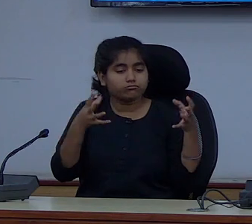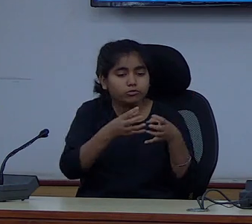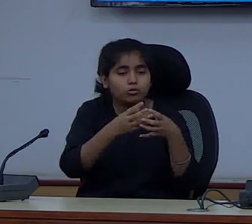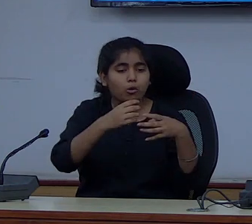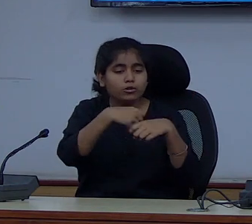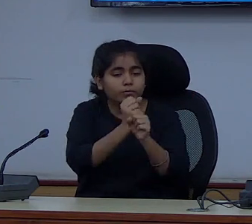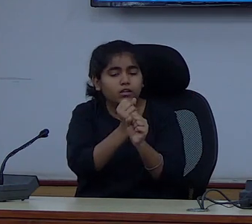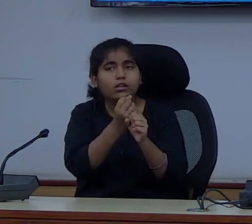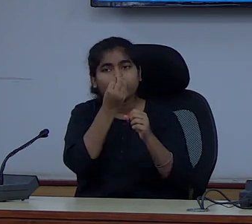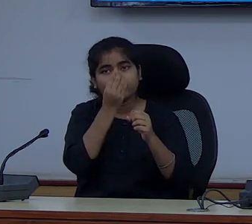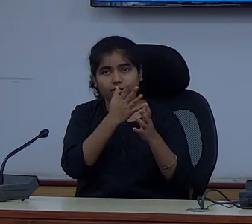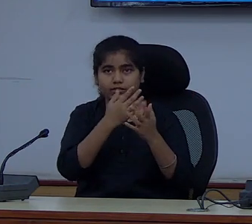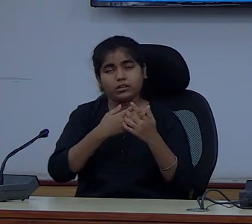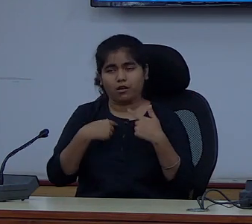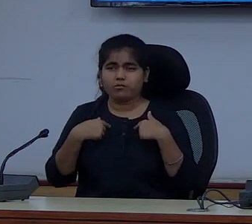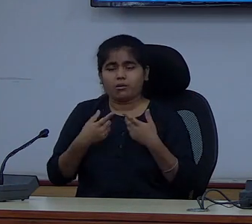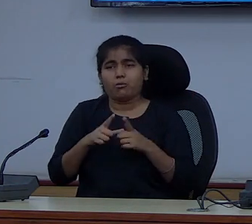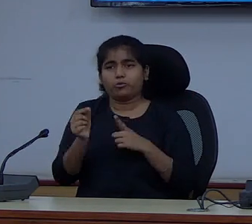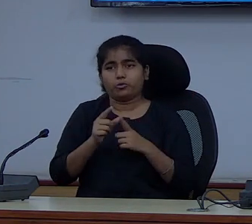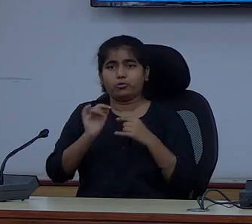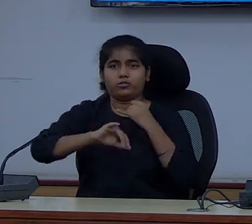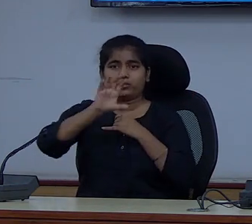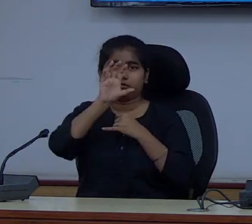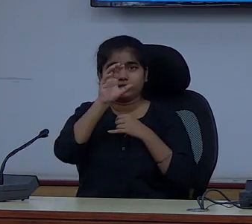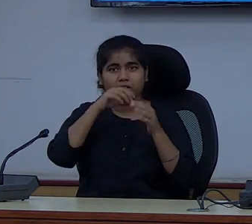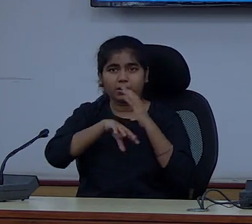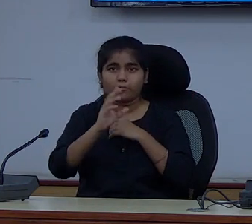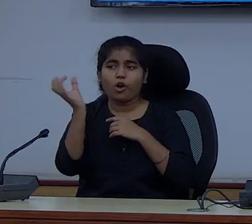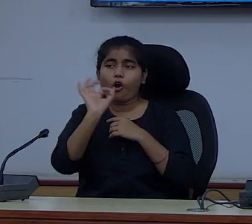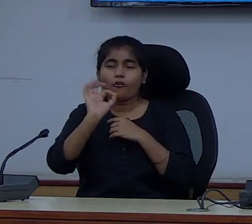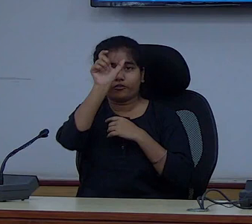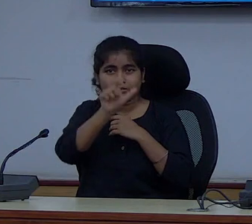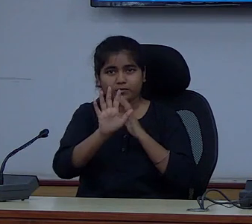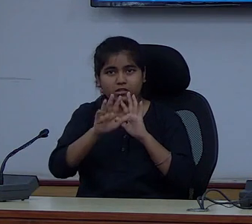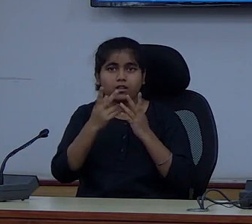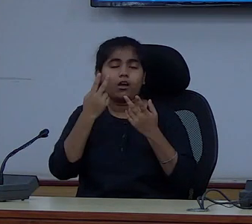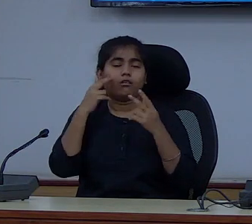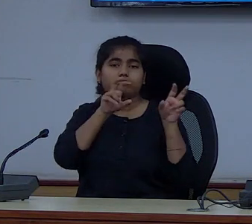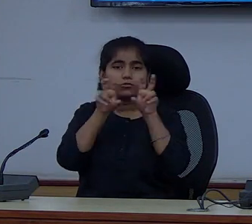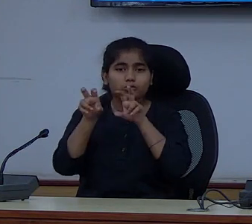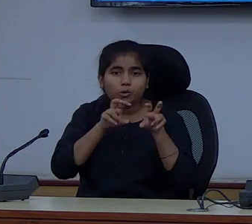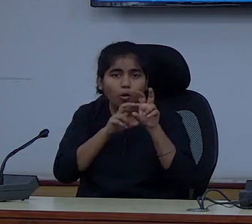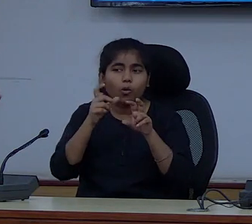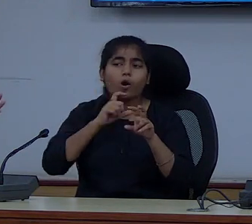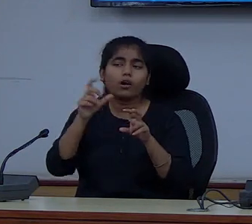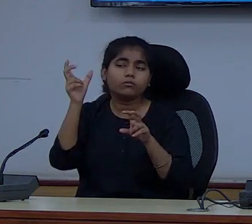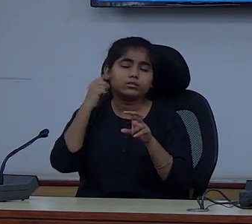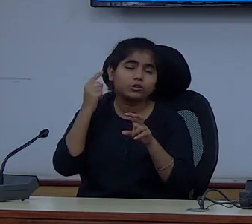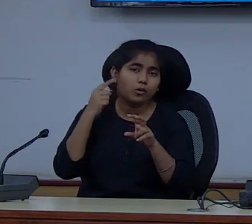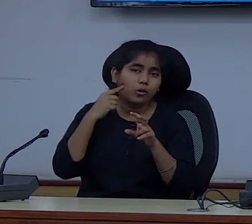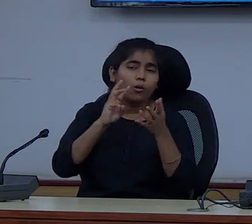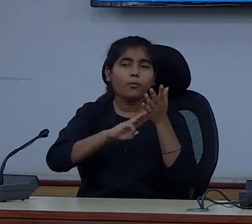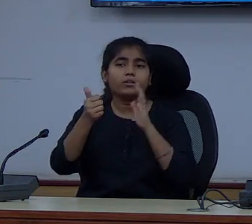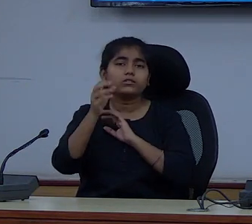की, जहाँ पर संसाधन उपलब्ध हैं वहाँ पर उन चीज़ों को एकत्रित करके उसको मूर्त रूप देना बड़ा आसान है। अब वो करना तो हम चाह